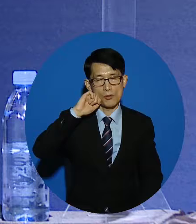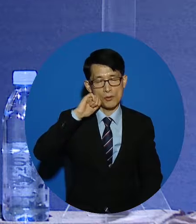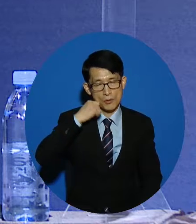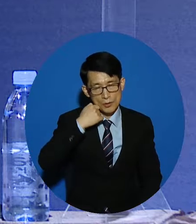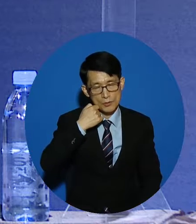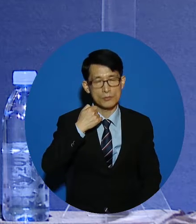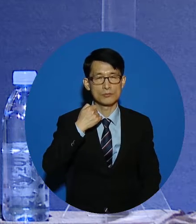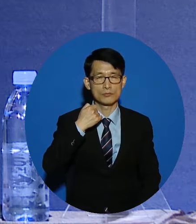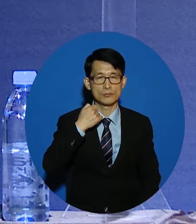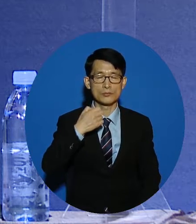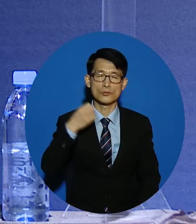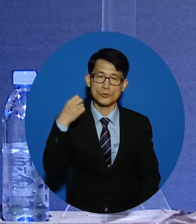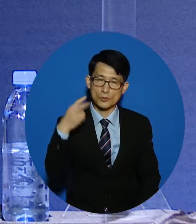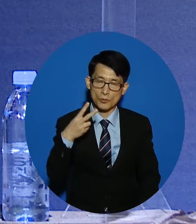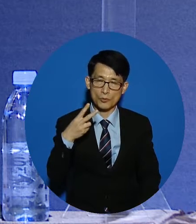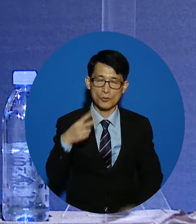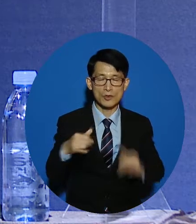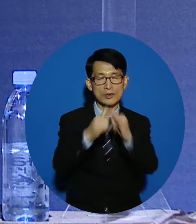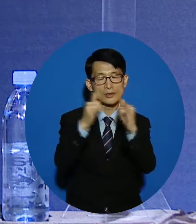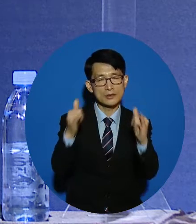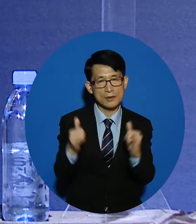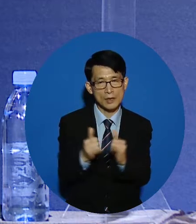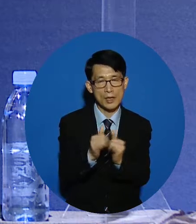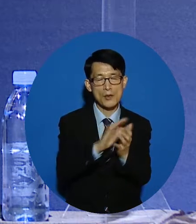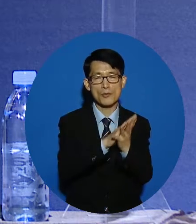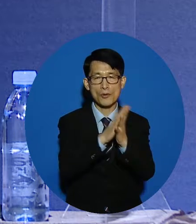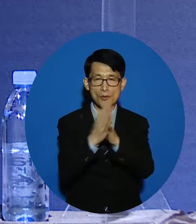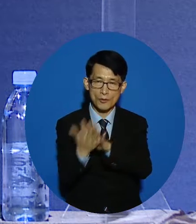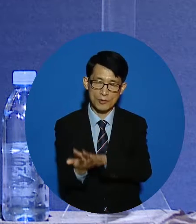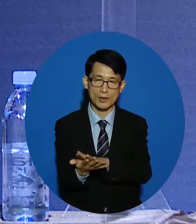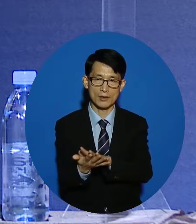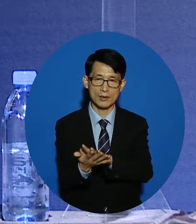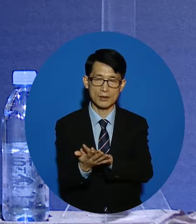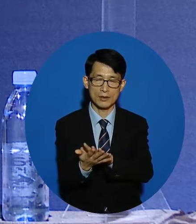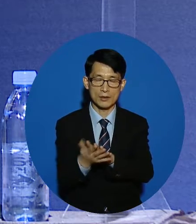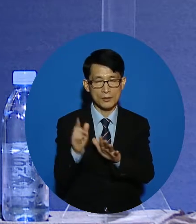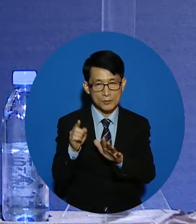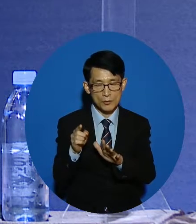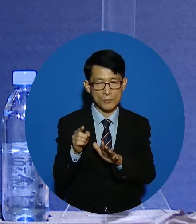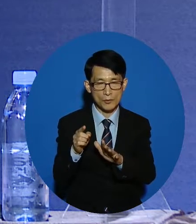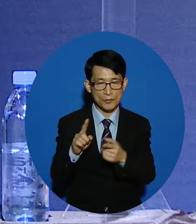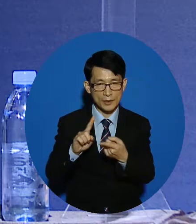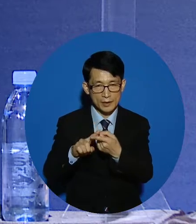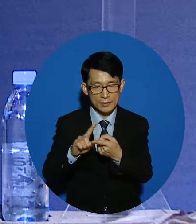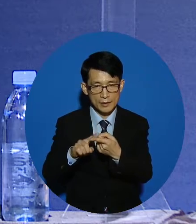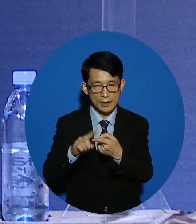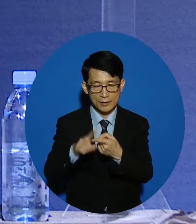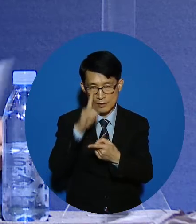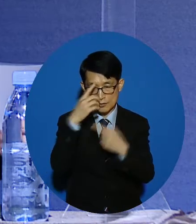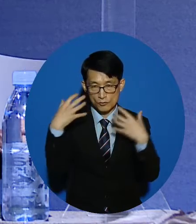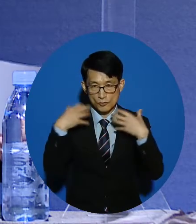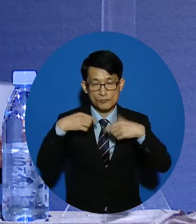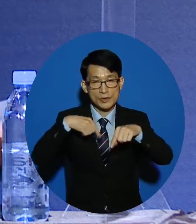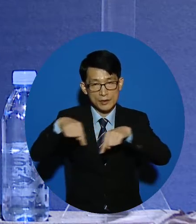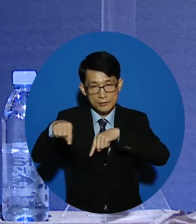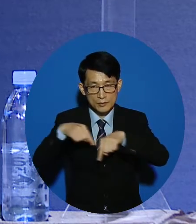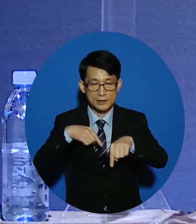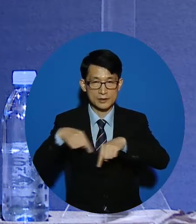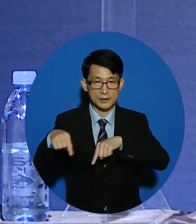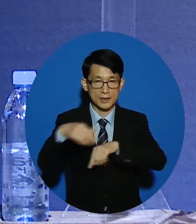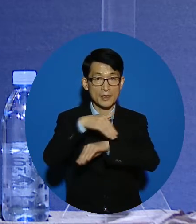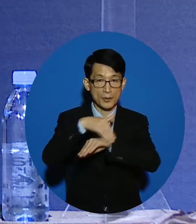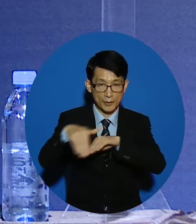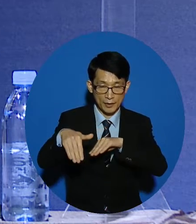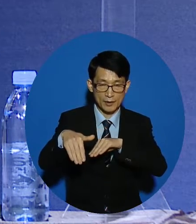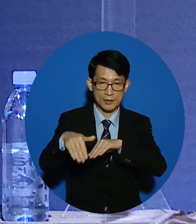어려움과 지금 사회 변화들 그리고 거기에 따른 정부 정책 그리고